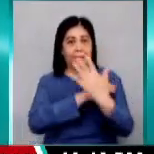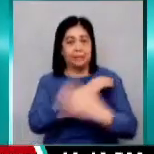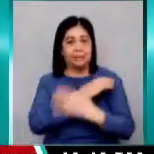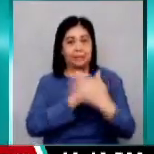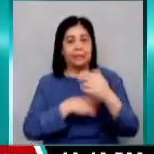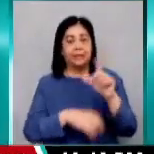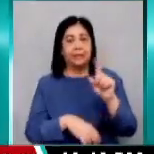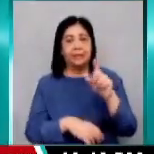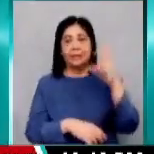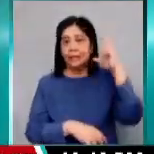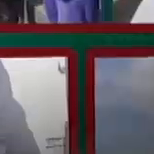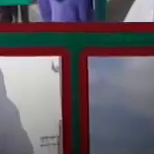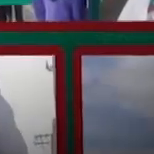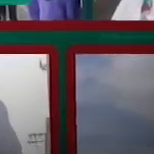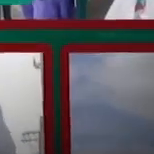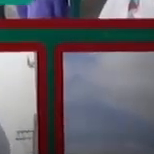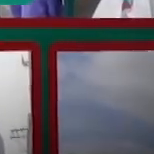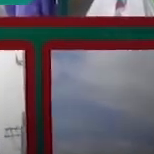Albay.